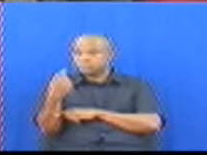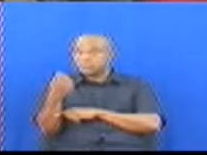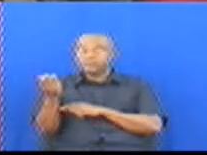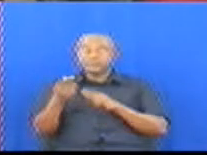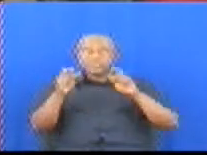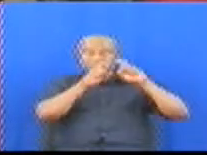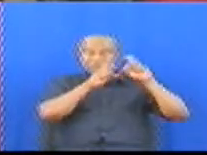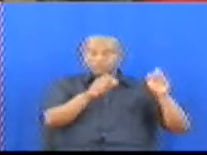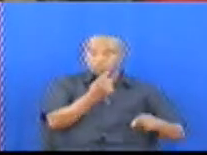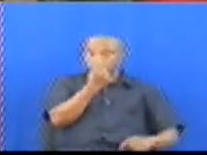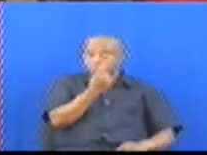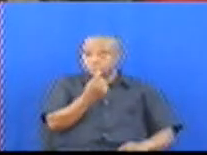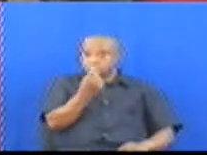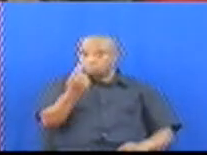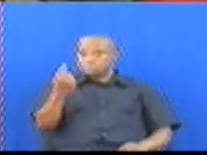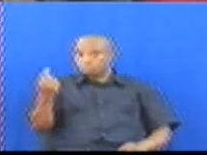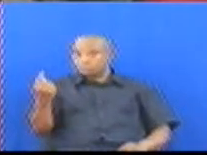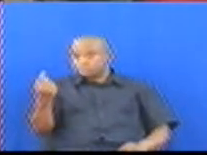111